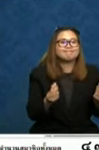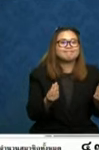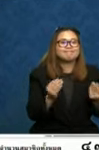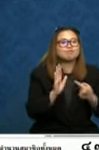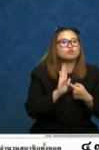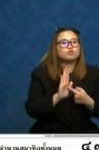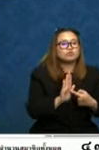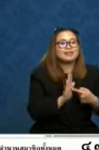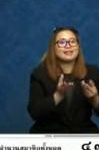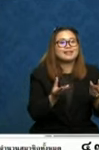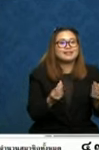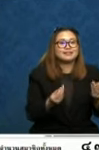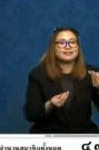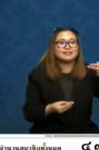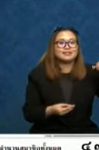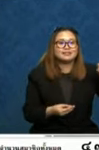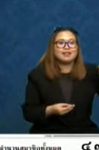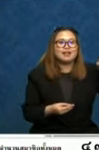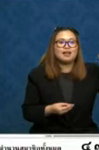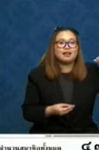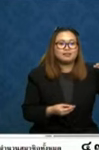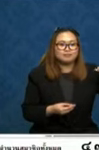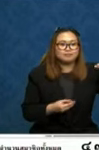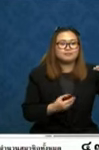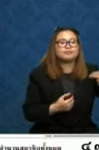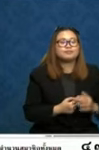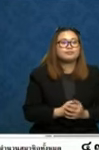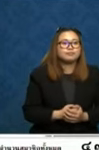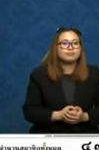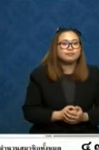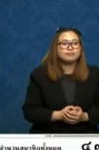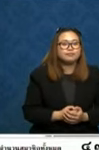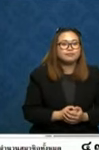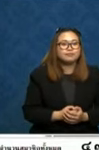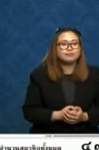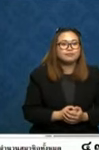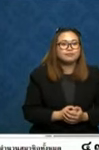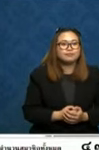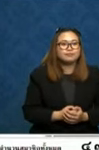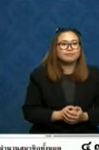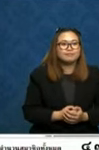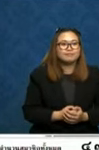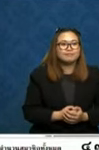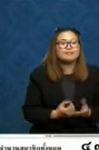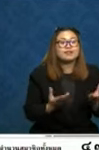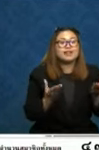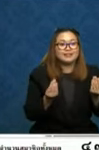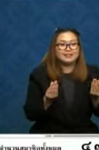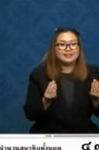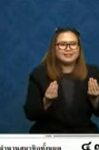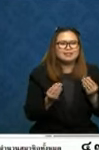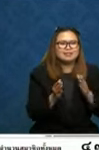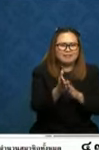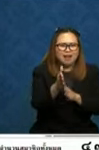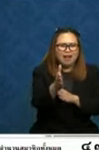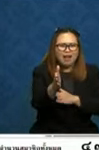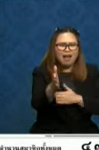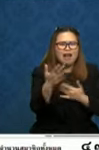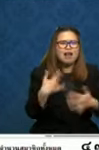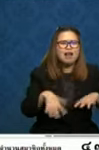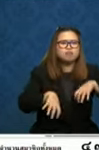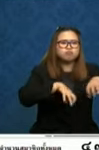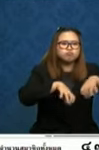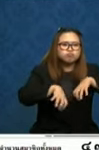รณ์นี่นะครับซึ่งถือว่านิคมสหกรณ์นี่นะครับซึ่งถือว่าเป็นที่ดินที่นานมาแล้วที่มีการจัด